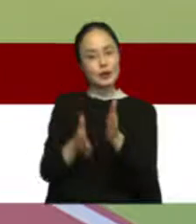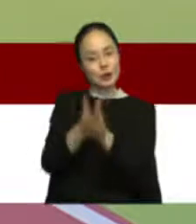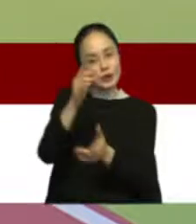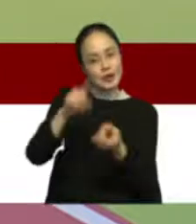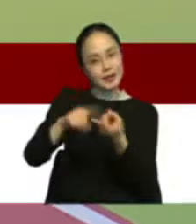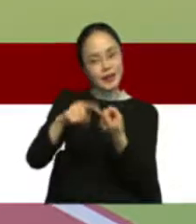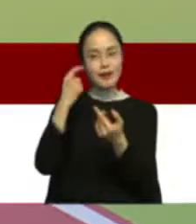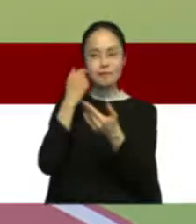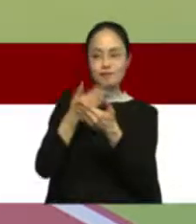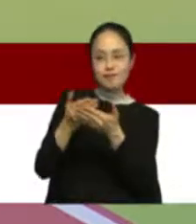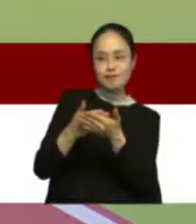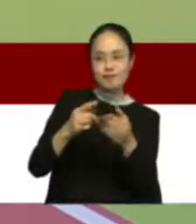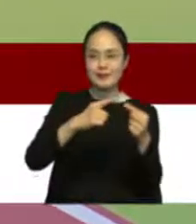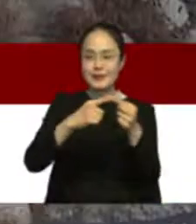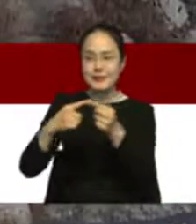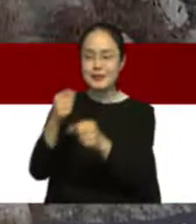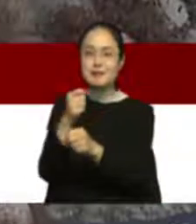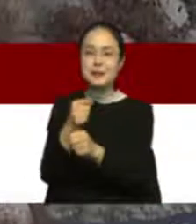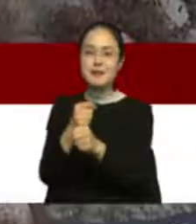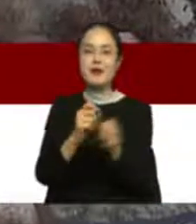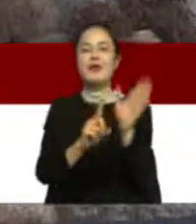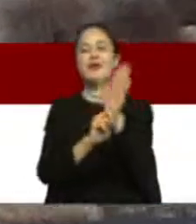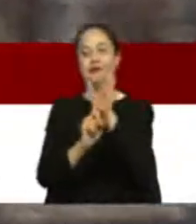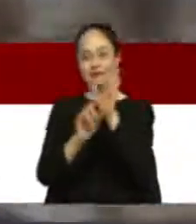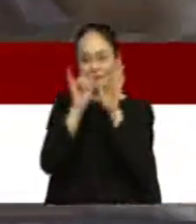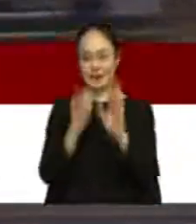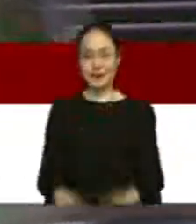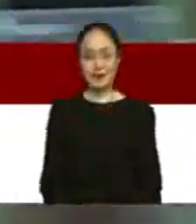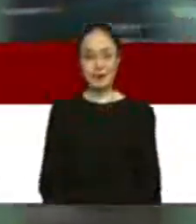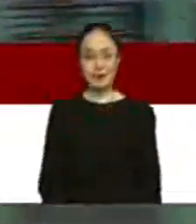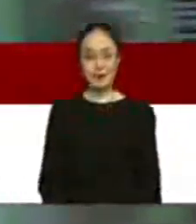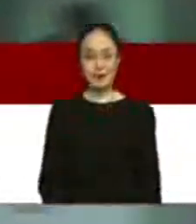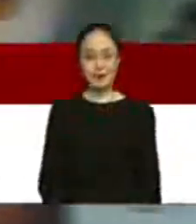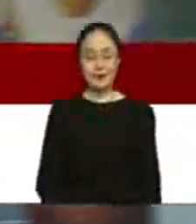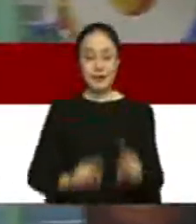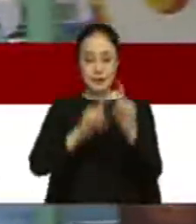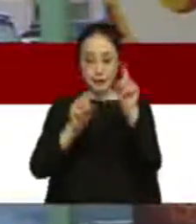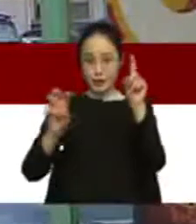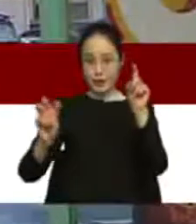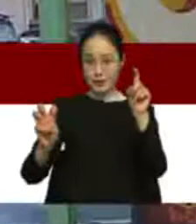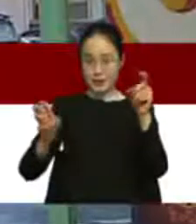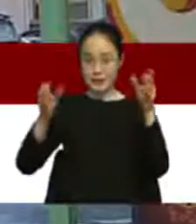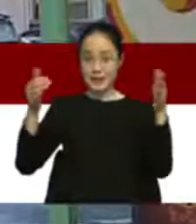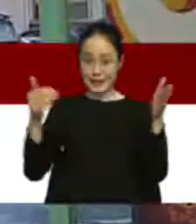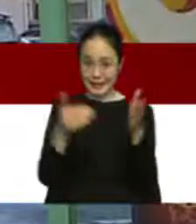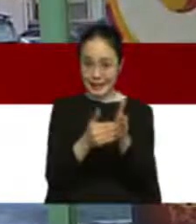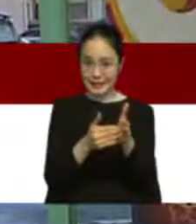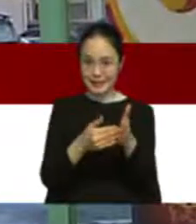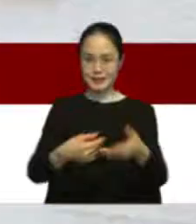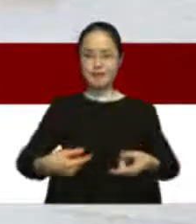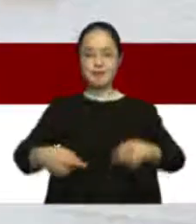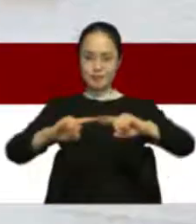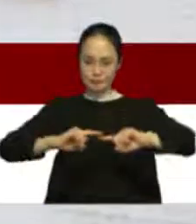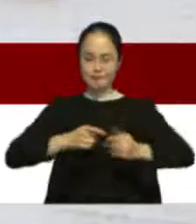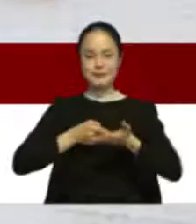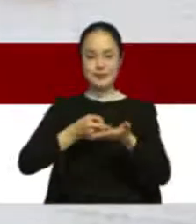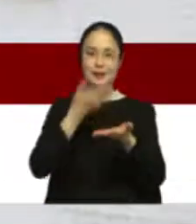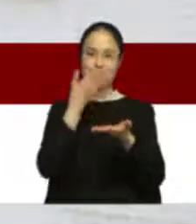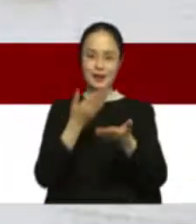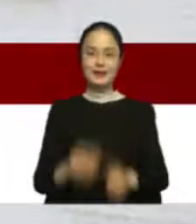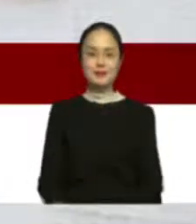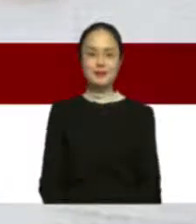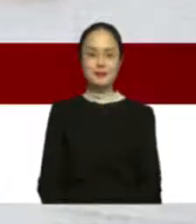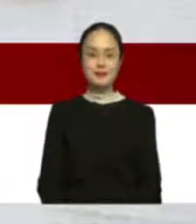이미지로 표현 해야 합니다 공모 기간은 이달 30일까지 로 개인이나 3인 이하 팀 이면 누구나 응모 가능